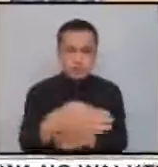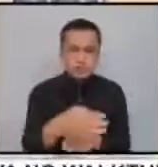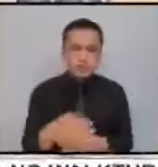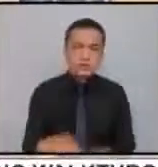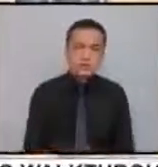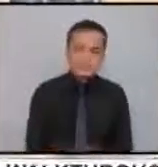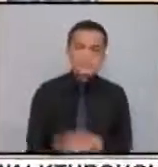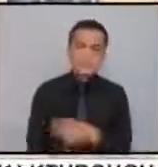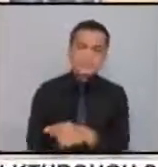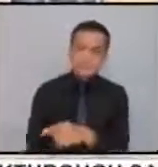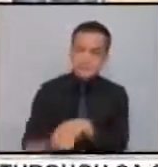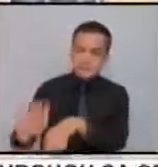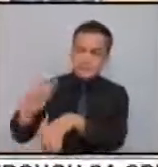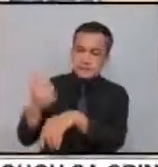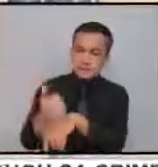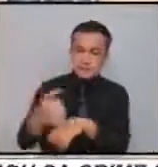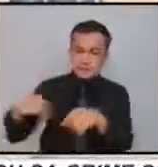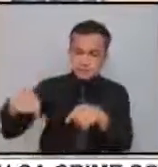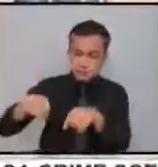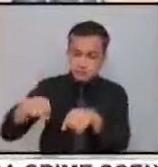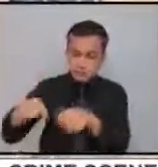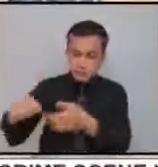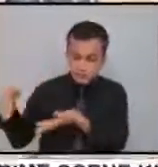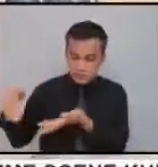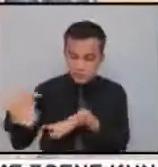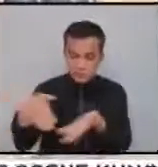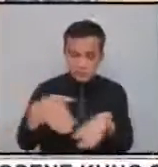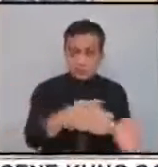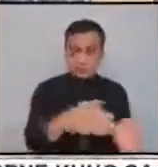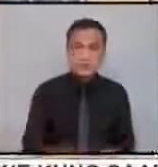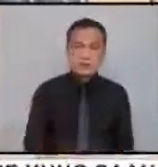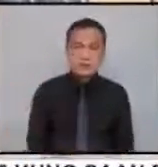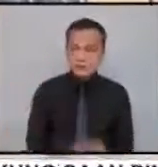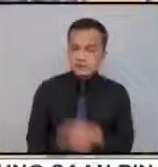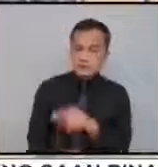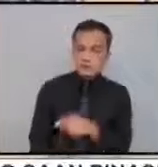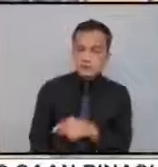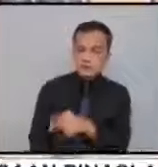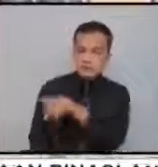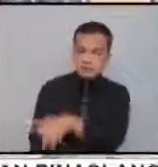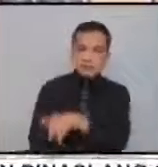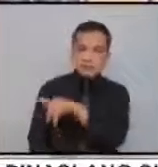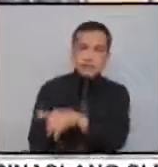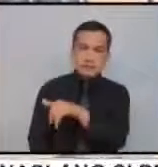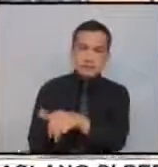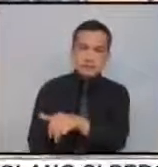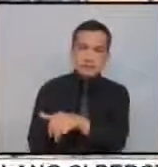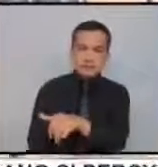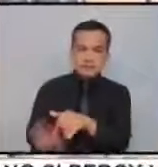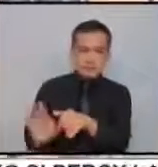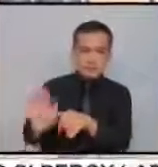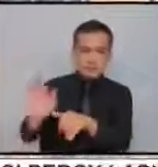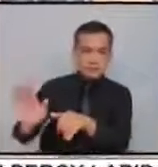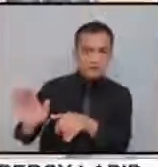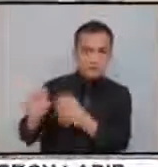na motorcycle lane. At least dun lang sa isang lane lang for their safety na rin.